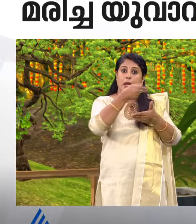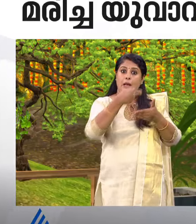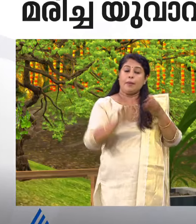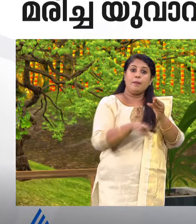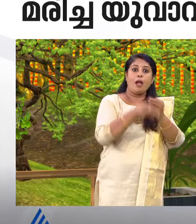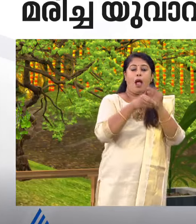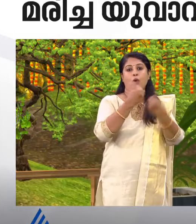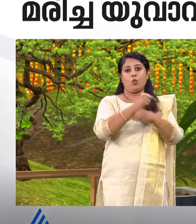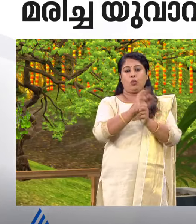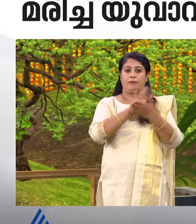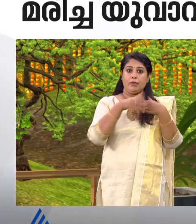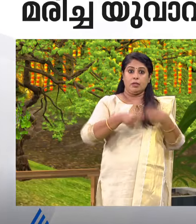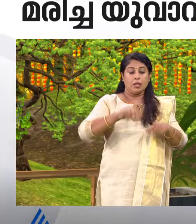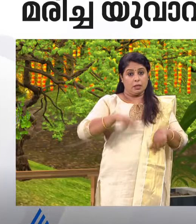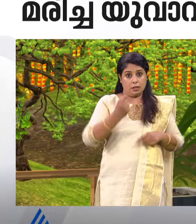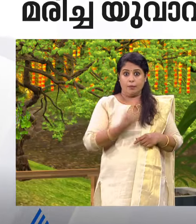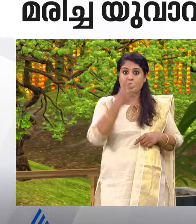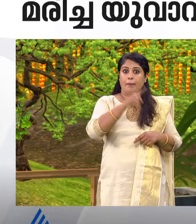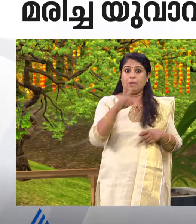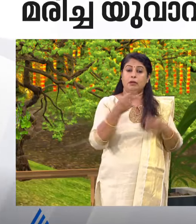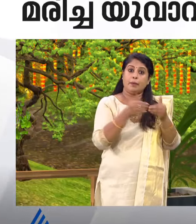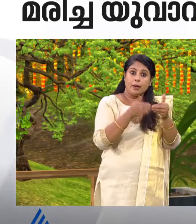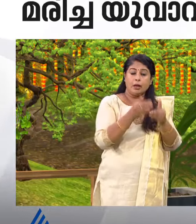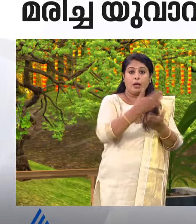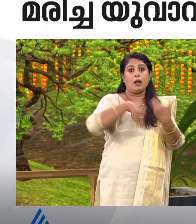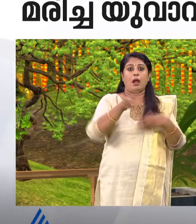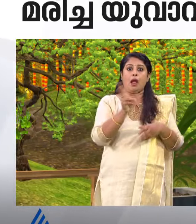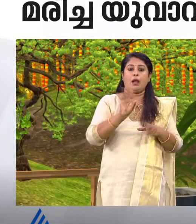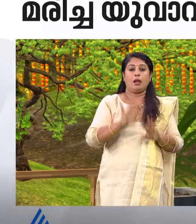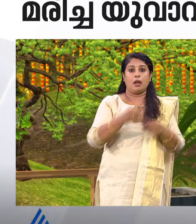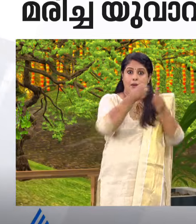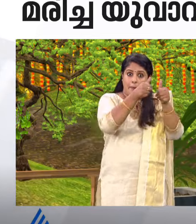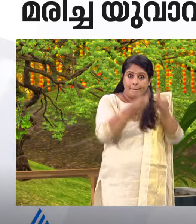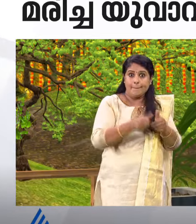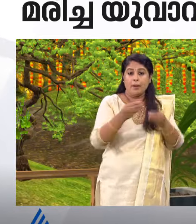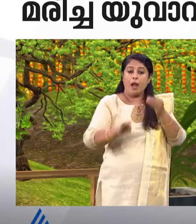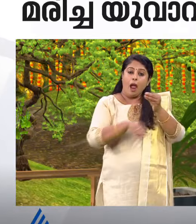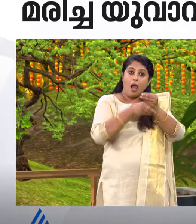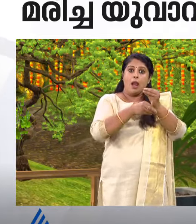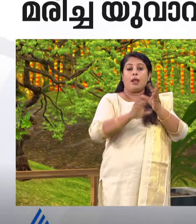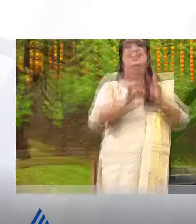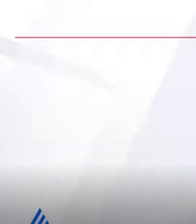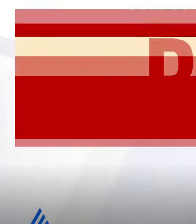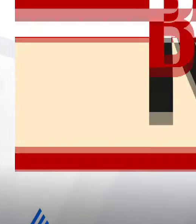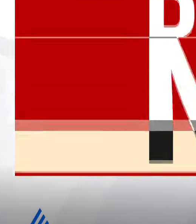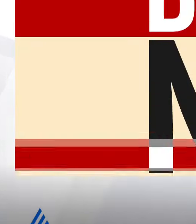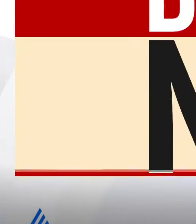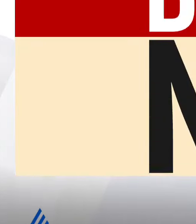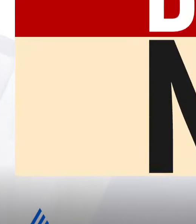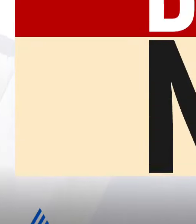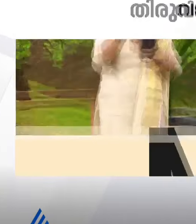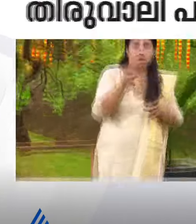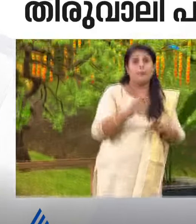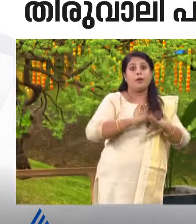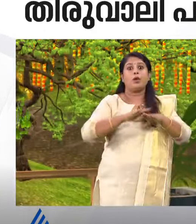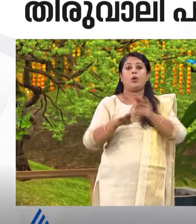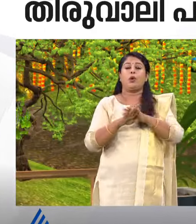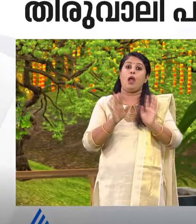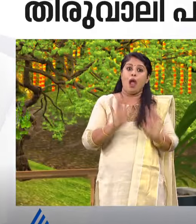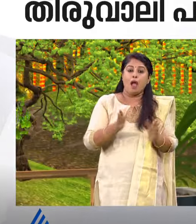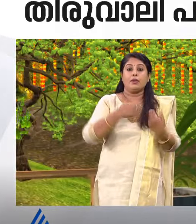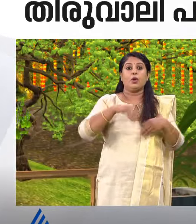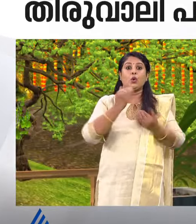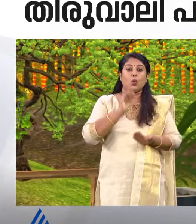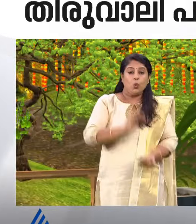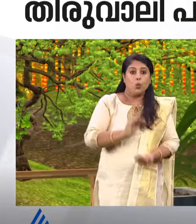12 മണിയോടുകൂടി വീണ്ടും യോഗം ചേർന്നിരുന്നു. ആ യോഗത്തിൽ ഈ സമ്പർക്ക പട്ടിക വിപുലീകരിച്ചിട്ടുണ്ട്. അങ്ങനെയാണ് അത് 151 പേരിലെത്തിയിട്ടുള്ളത്. ഈ കുട്ടി